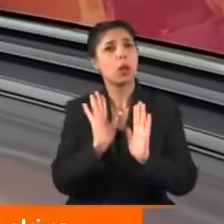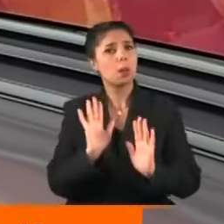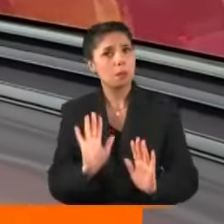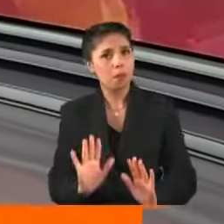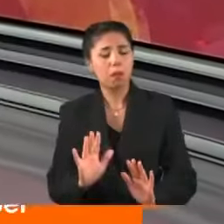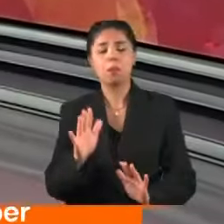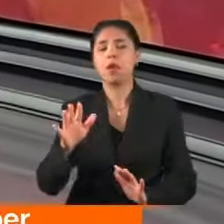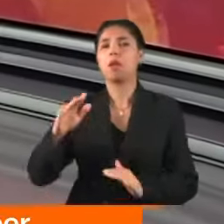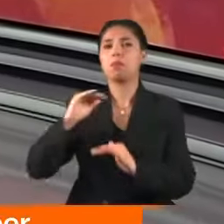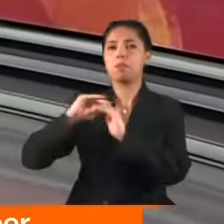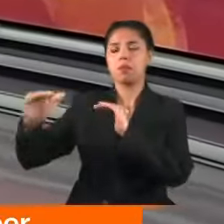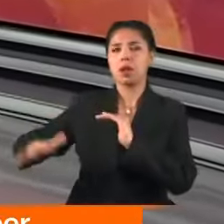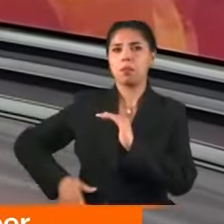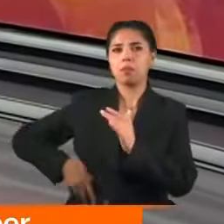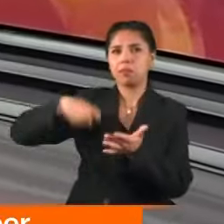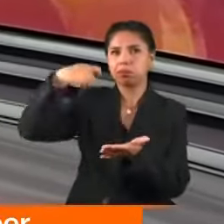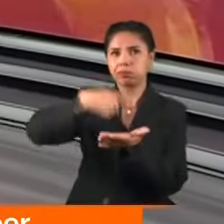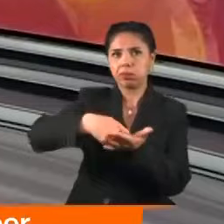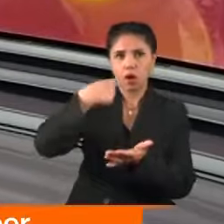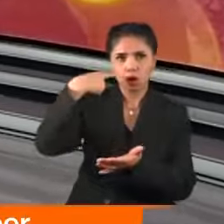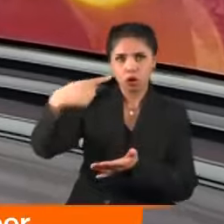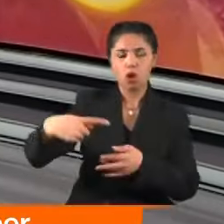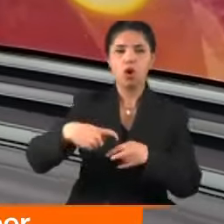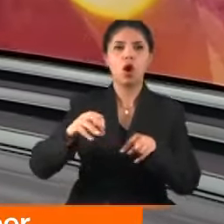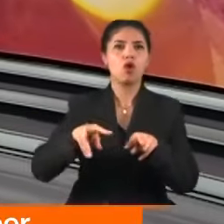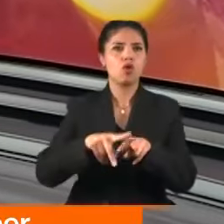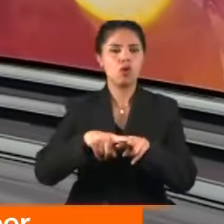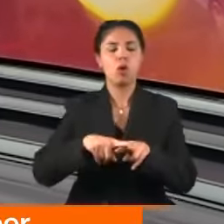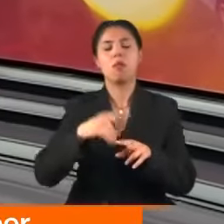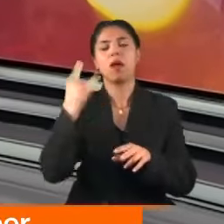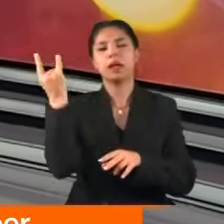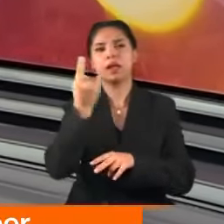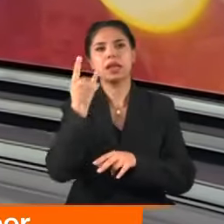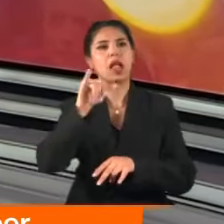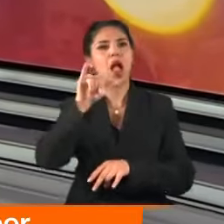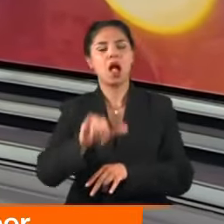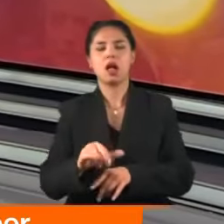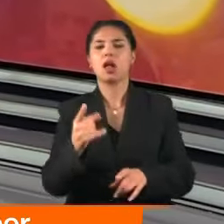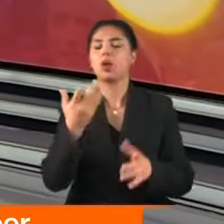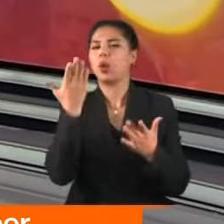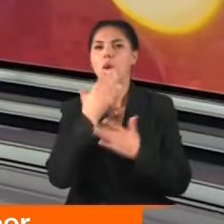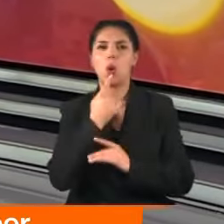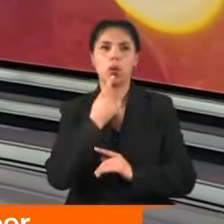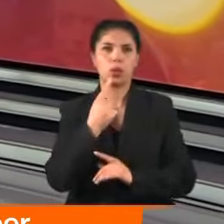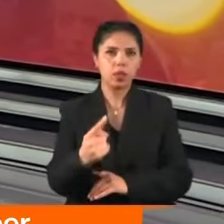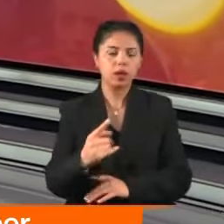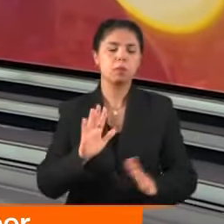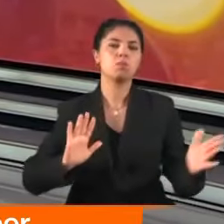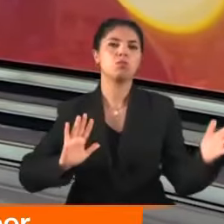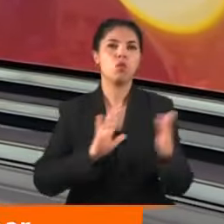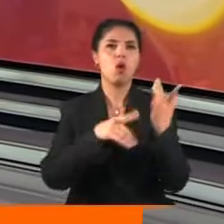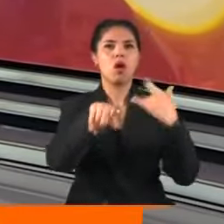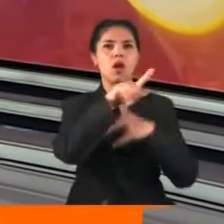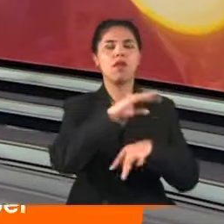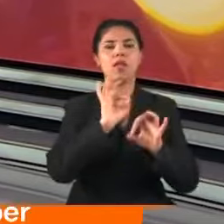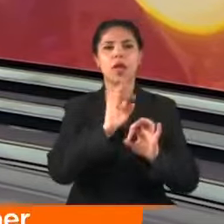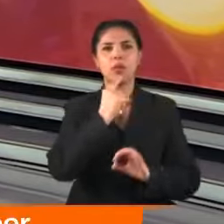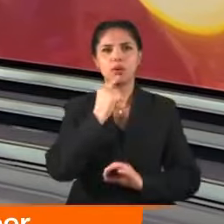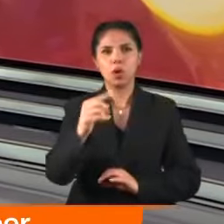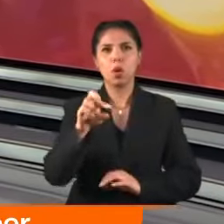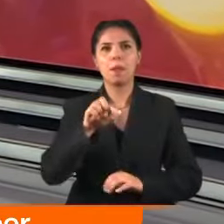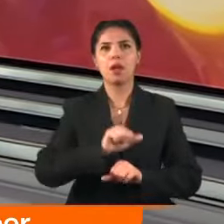uçakla basın mensuplarına Roma turunun haklı gerekçesi olamaz dedi. Muhalefetin sık sık dile getirdiği parlamenter sisteme